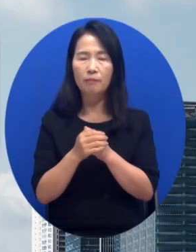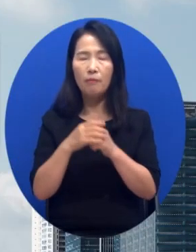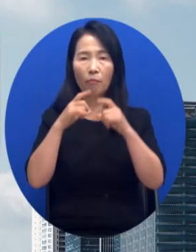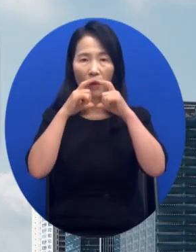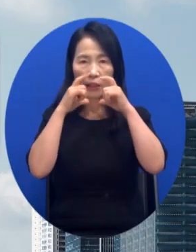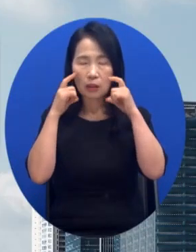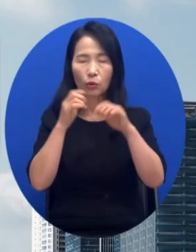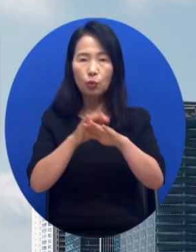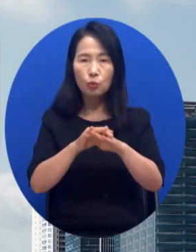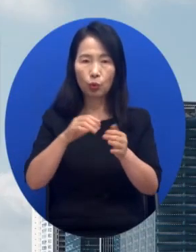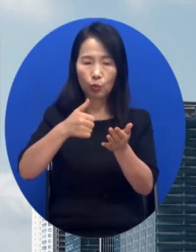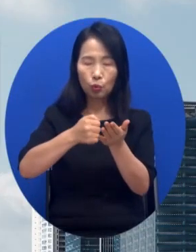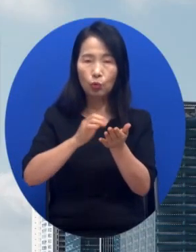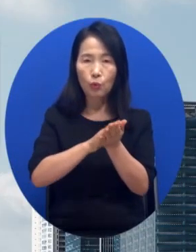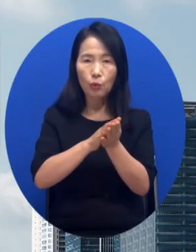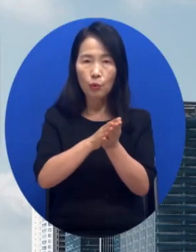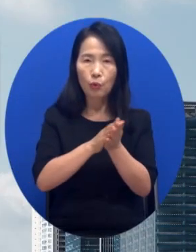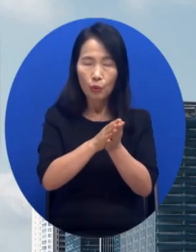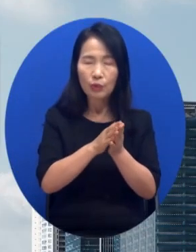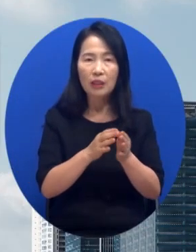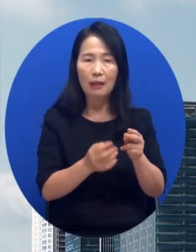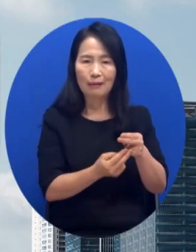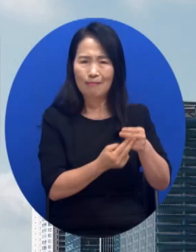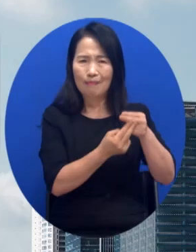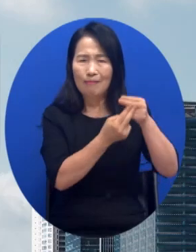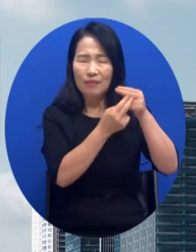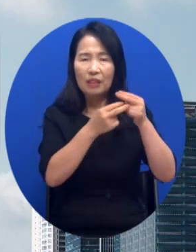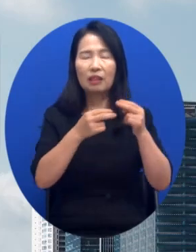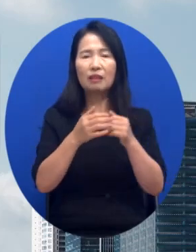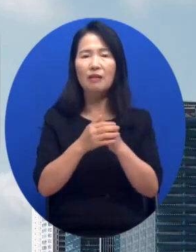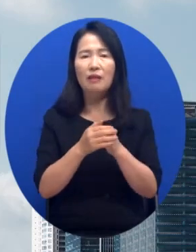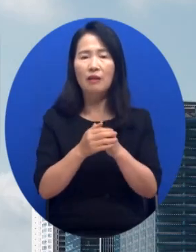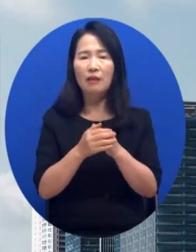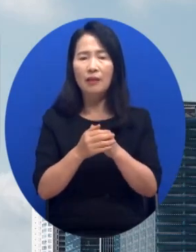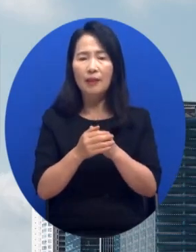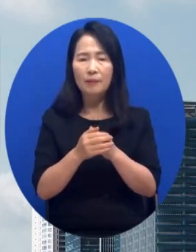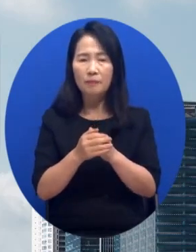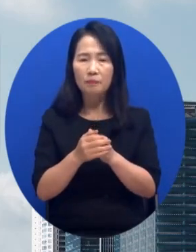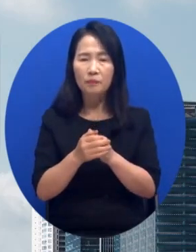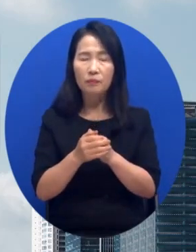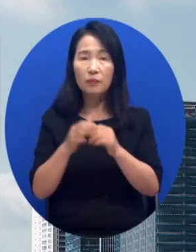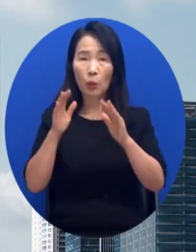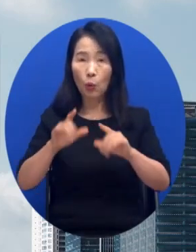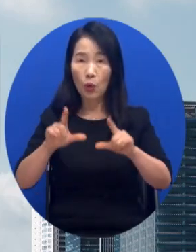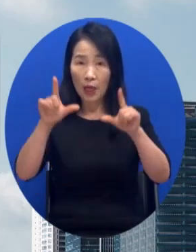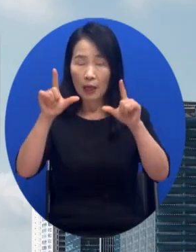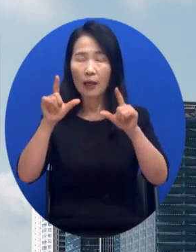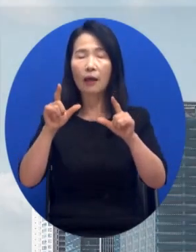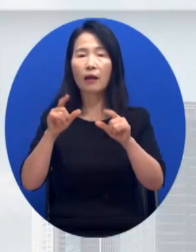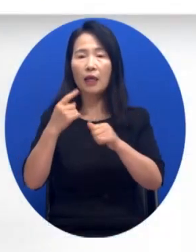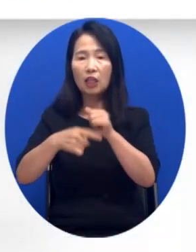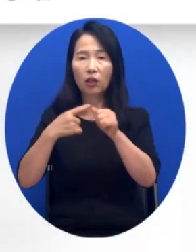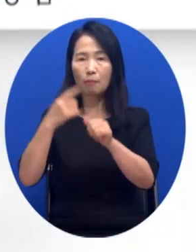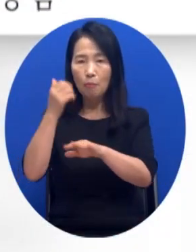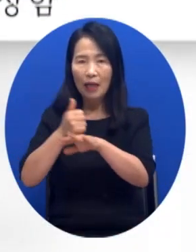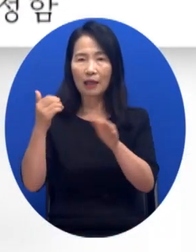마스크와 손 소독제 사재기를 금지하는 고시의 만기가 올해 연말까지 연장됩니다.